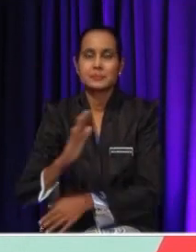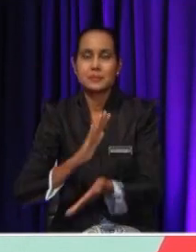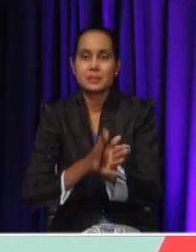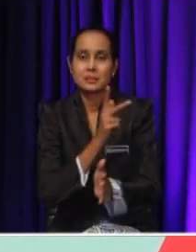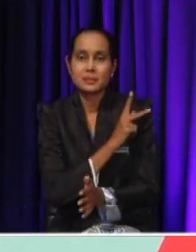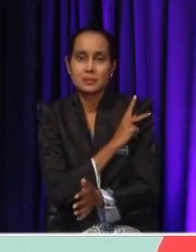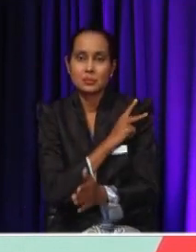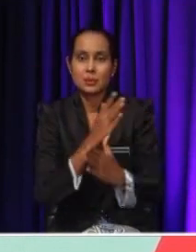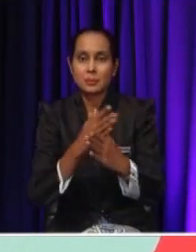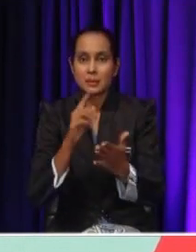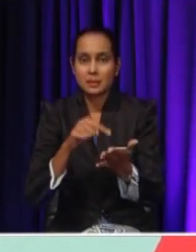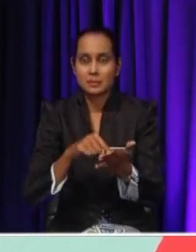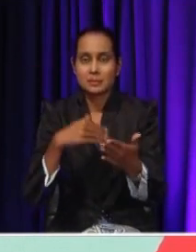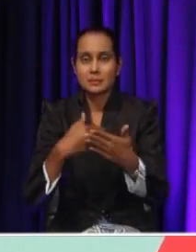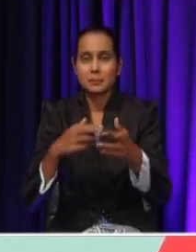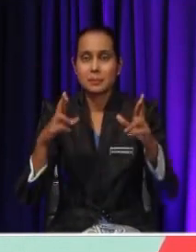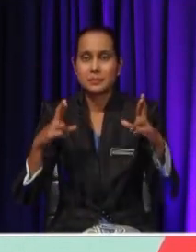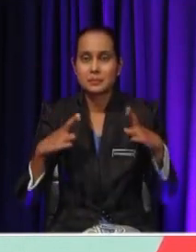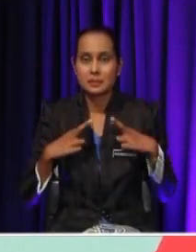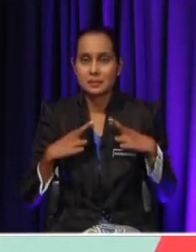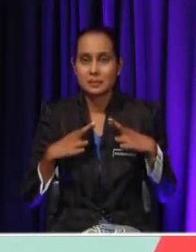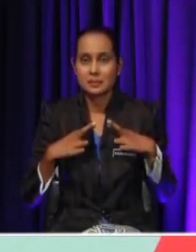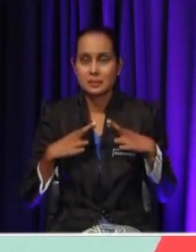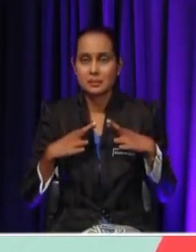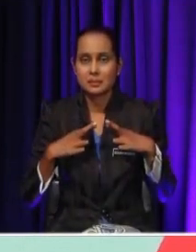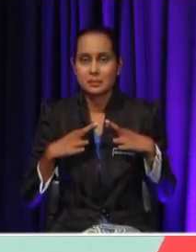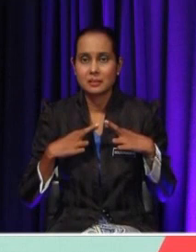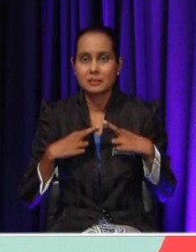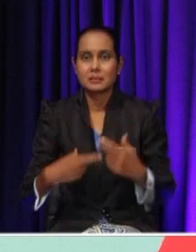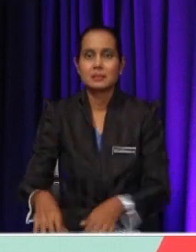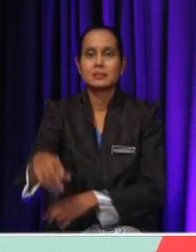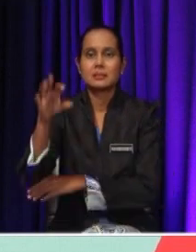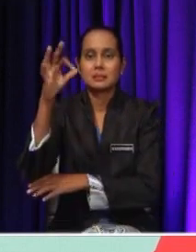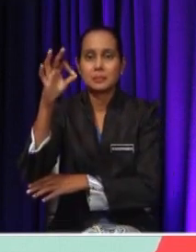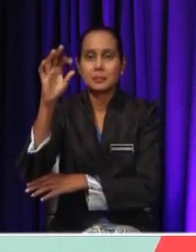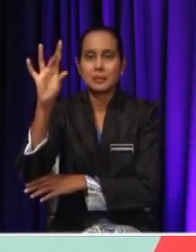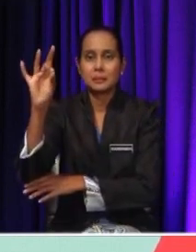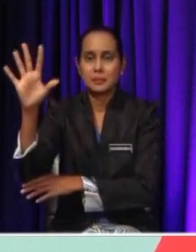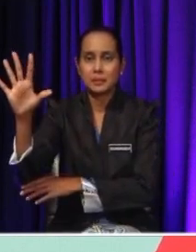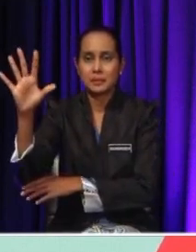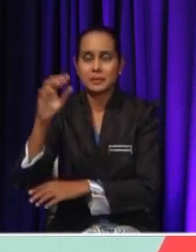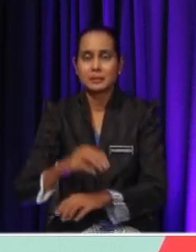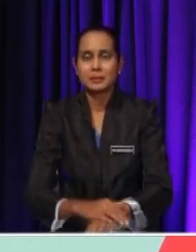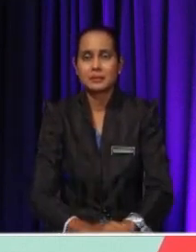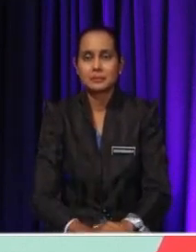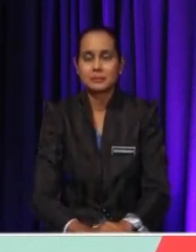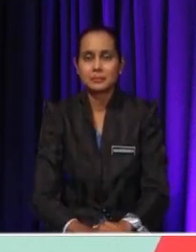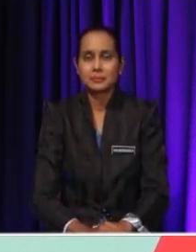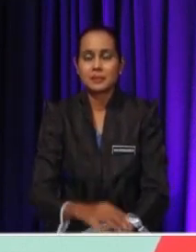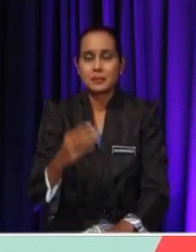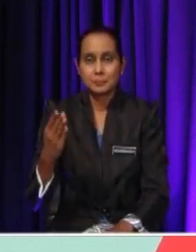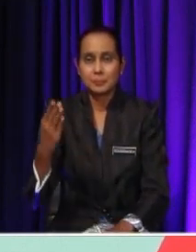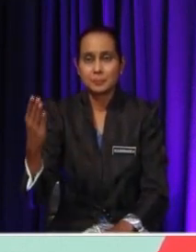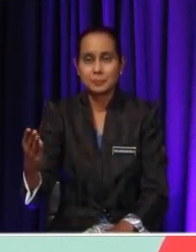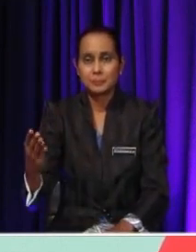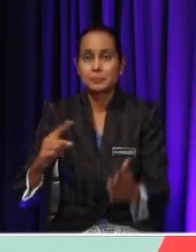ini sehingga besarnya pada bulan Juli 1985 Usman awal mulai membentuk namunnya